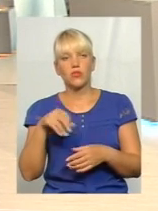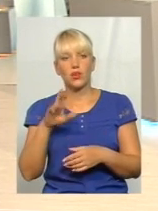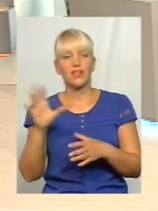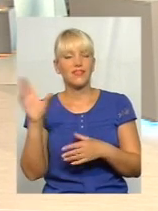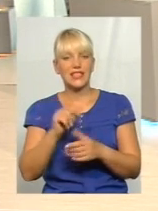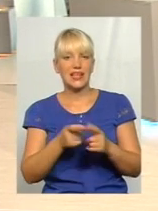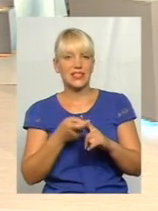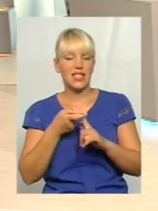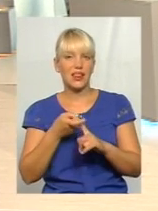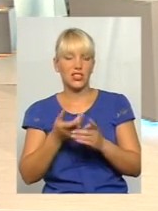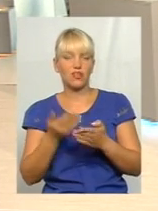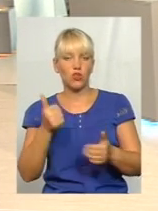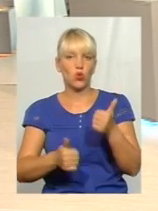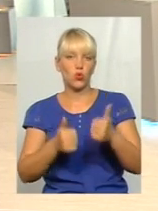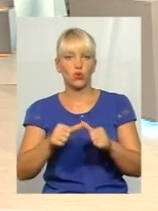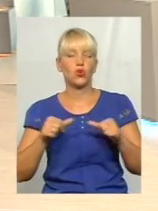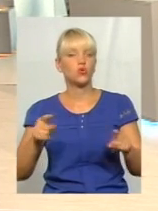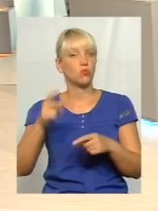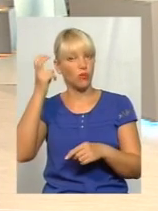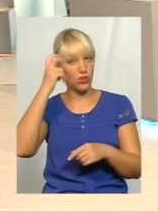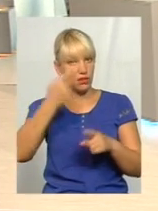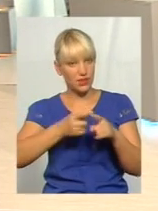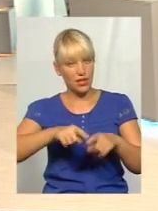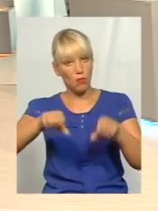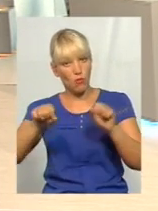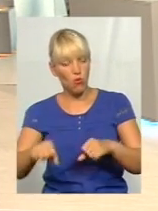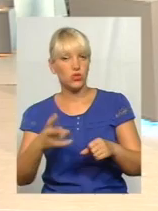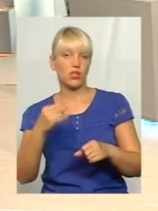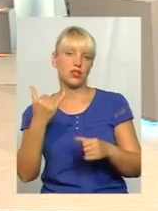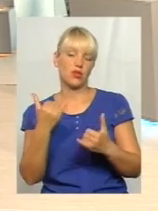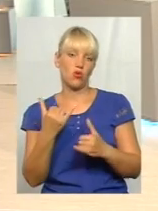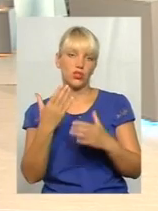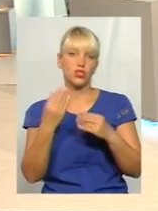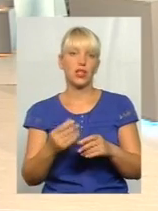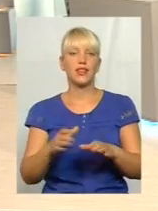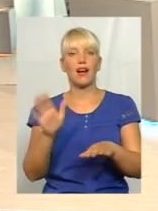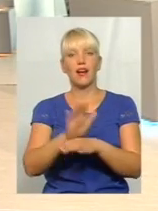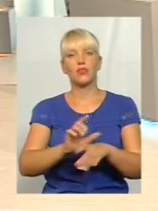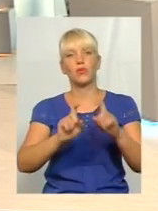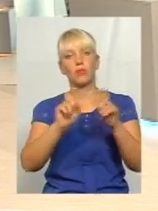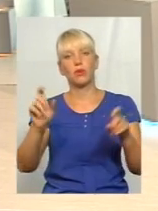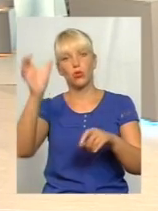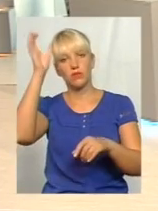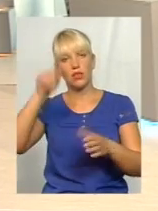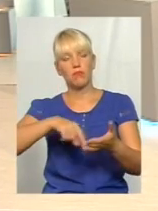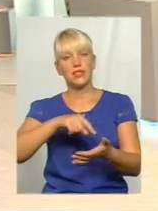комісії чому в Києві це можна і на сьогоднішній день наказом Департаменту освіти міста Києва всі